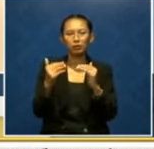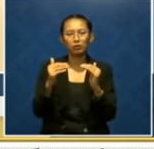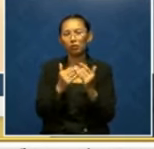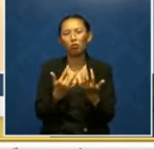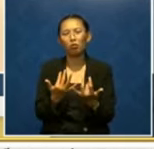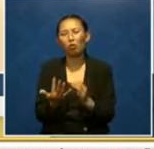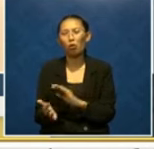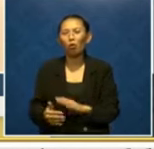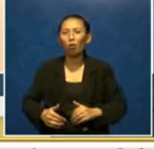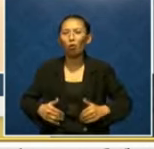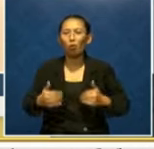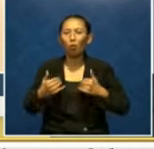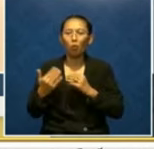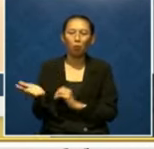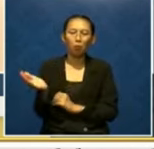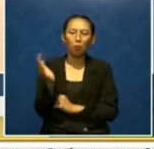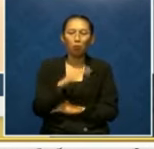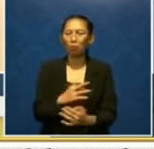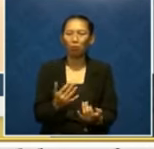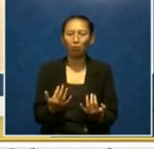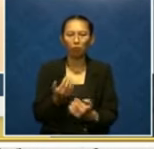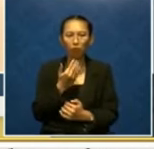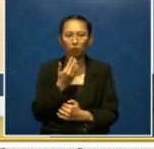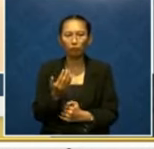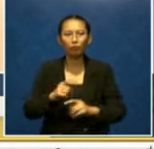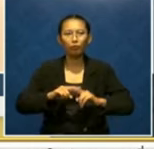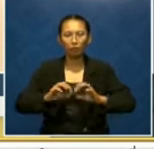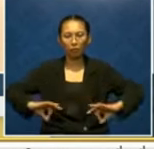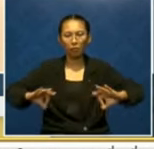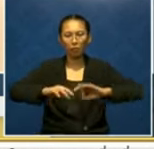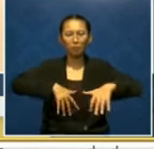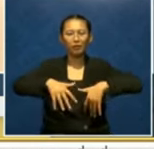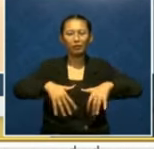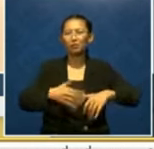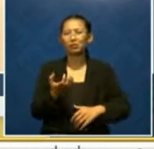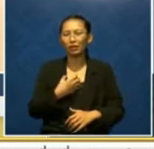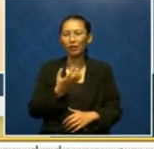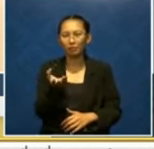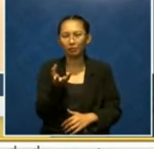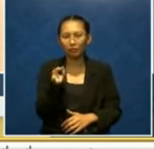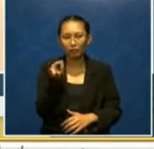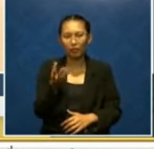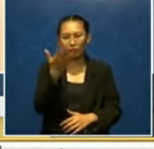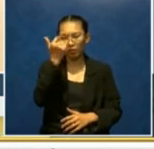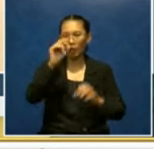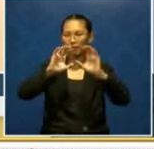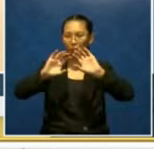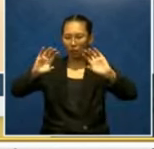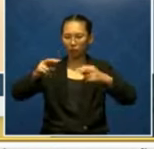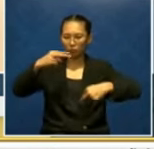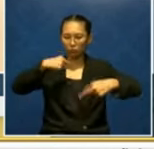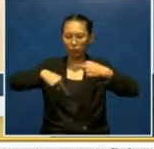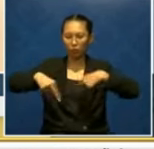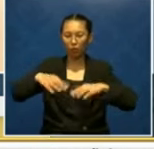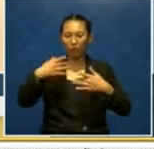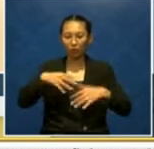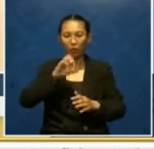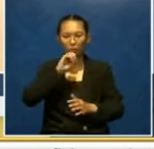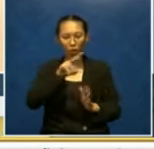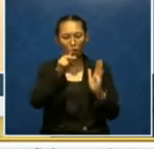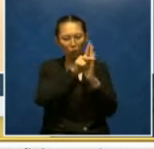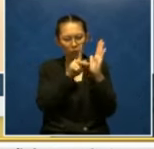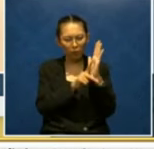ตค่ะท่านประธานประชาชนคนไทยก็ต้องการเพียงเท่านี้ค่ะขอแค่ภาครัฐได้เอาใจใส่และแจ้งขั้นตอนตามกฎหมายหรือ